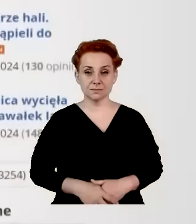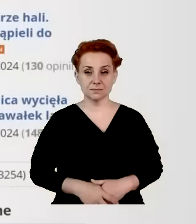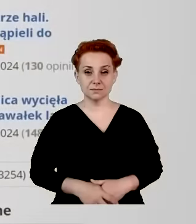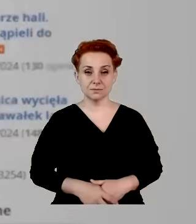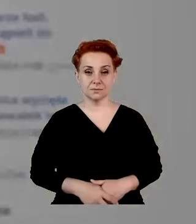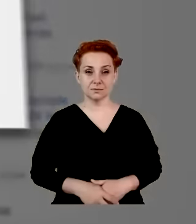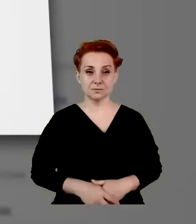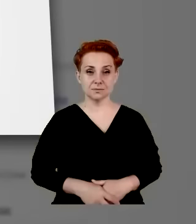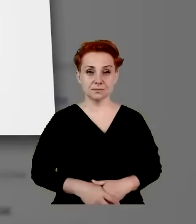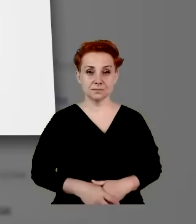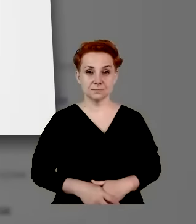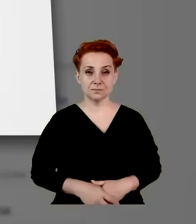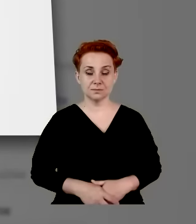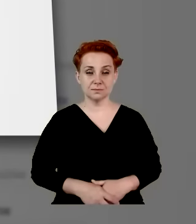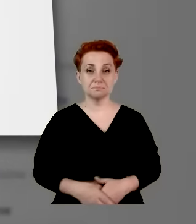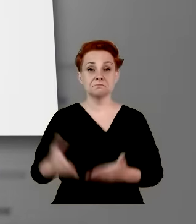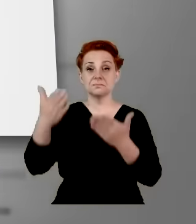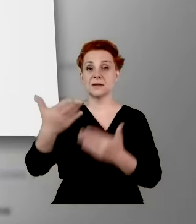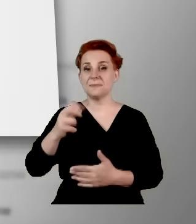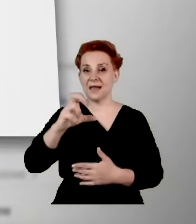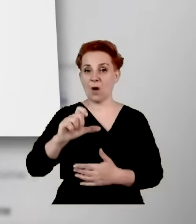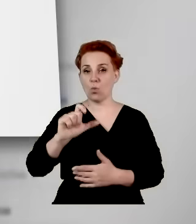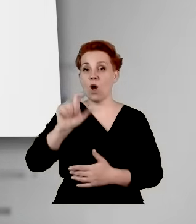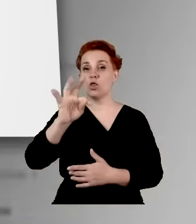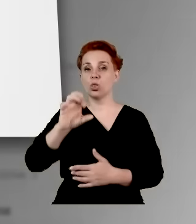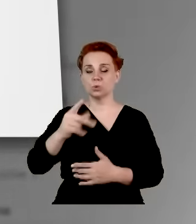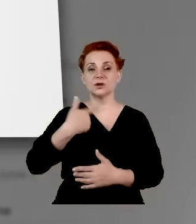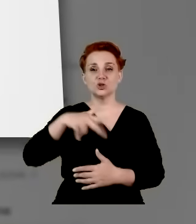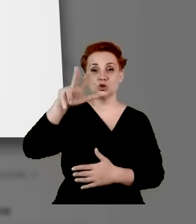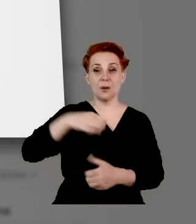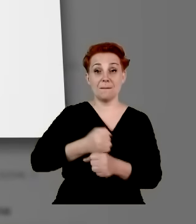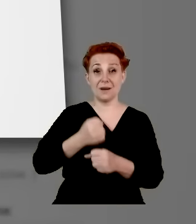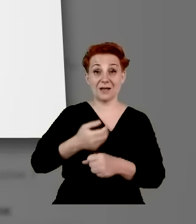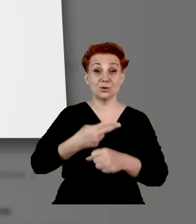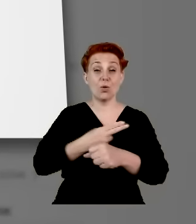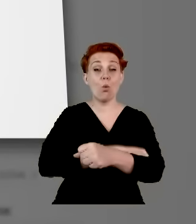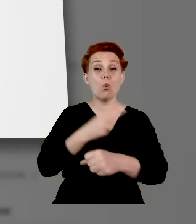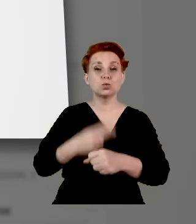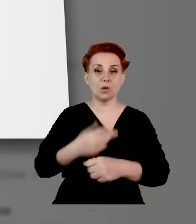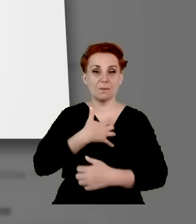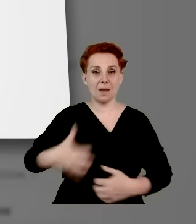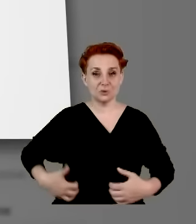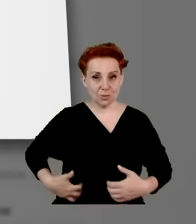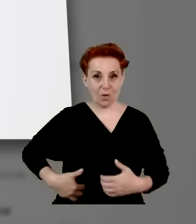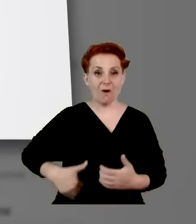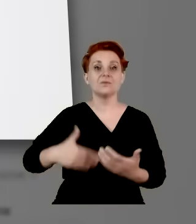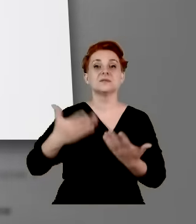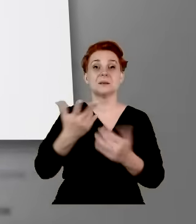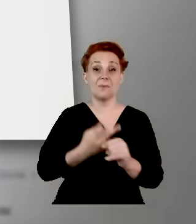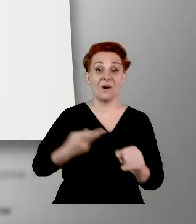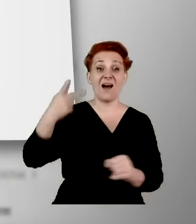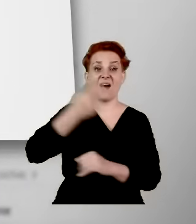na pewno wiele wiele ciekawych inwestycji powstanie, a raczej nie powstanie. No to my na koniec jeszcze do Ameryki,